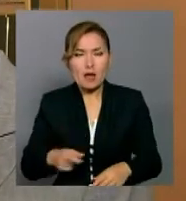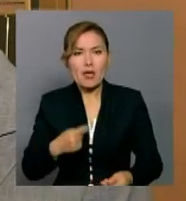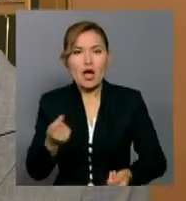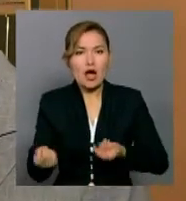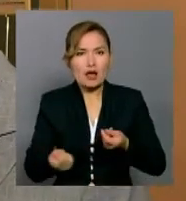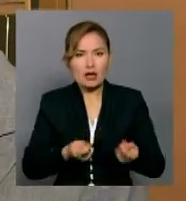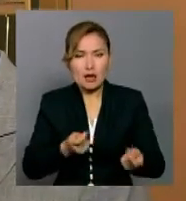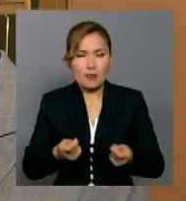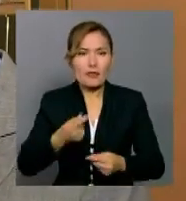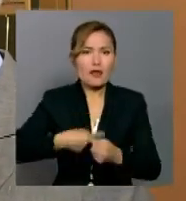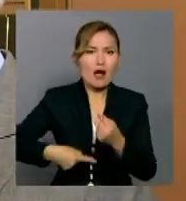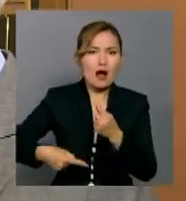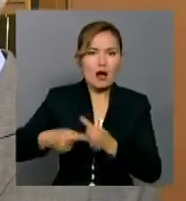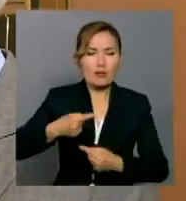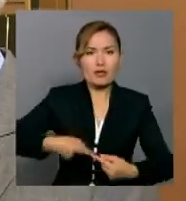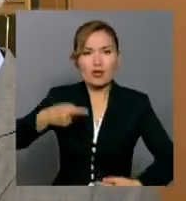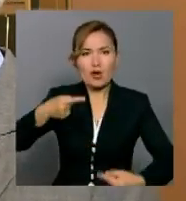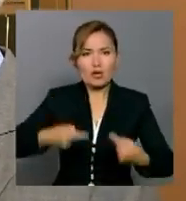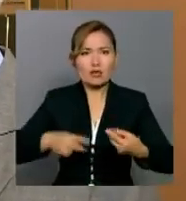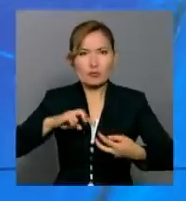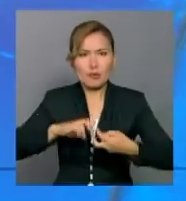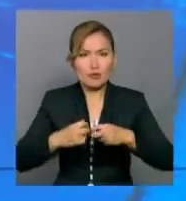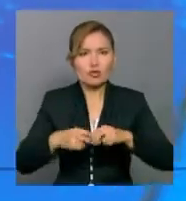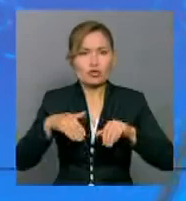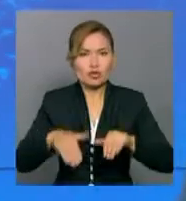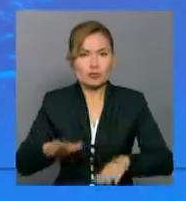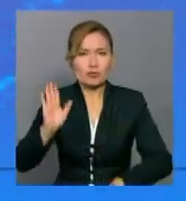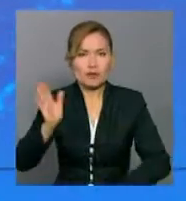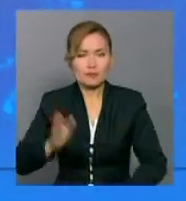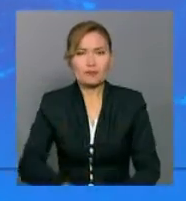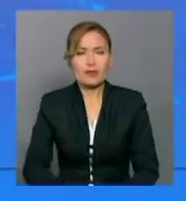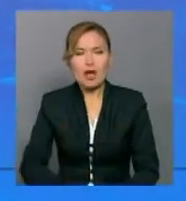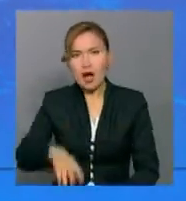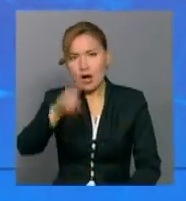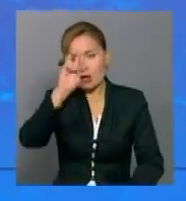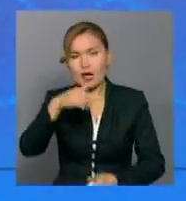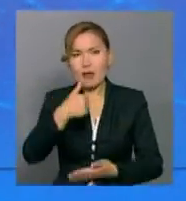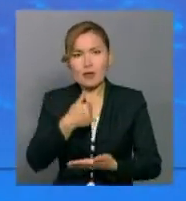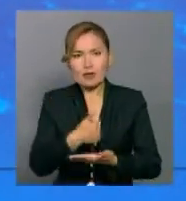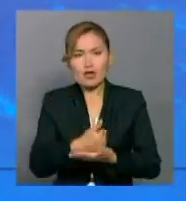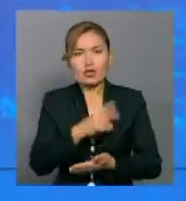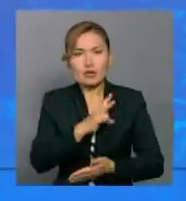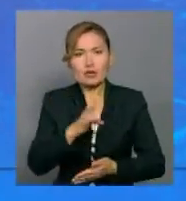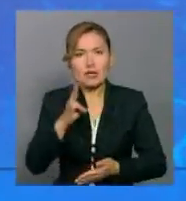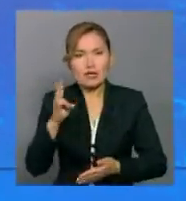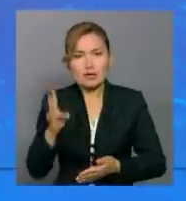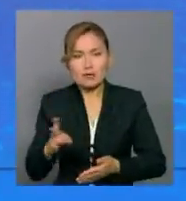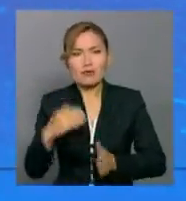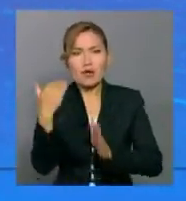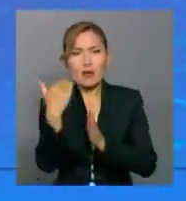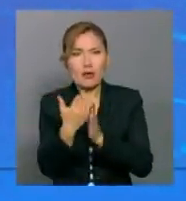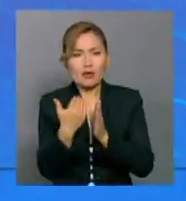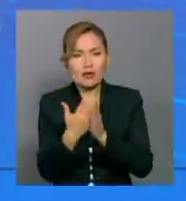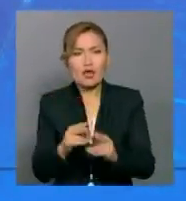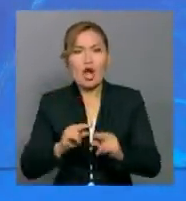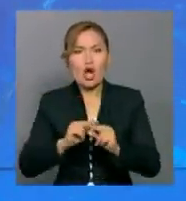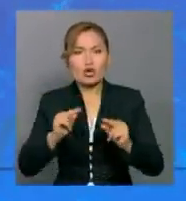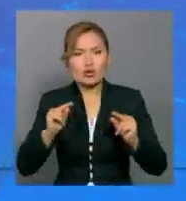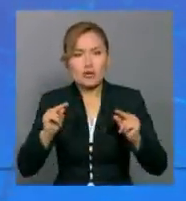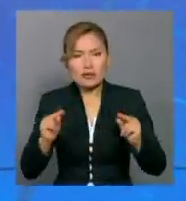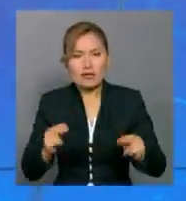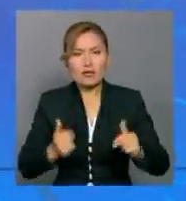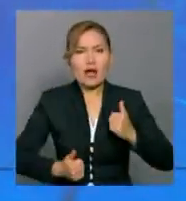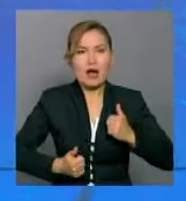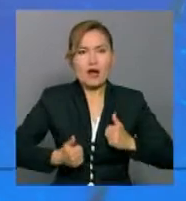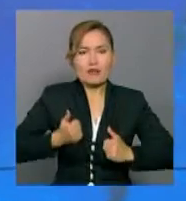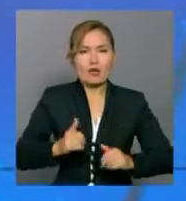және коммерциялық дауларды шешеді. Елбасының туған жер бағдарламасы аясында ұстаздардың рөлін арттыру қажет. Ол үшін